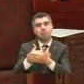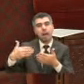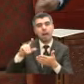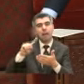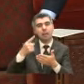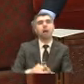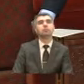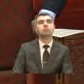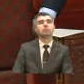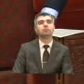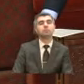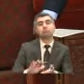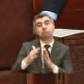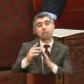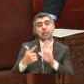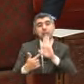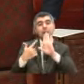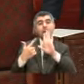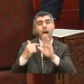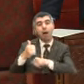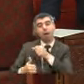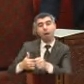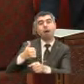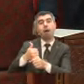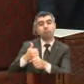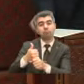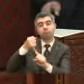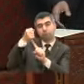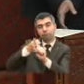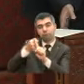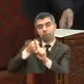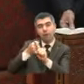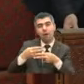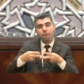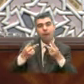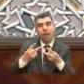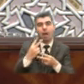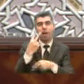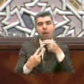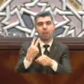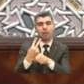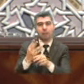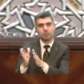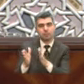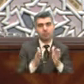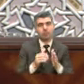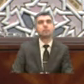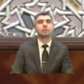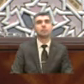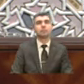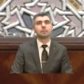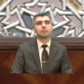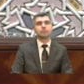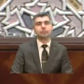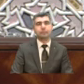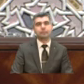غيمتد على 7 سنوات شرعنا فيها منذ سنتين. شكرا سيد الرئيس. شكرا. كلمة لكم سيد النائب